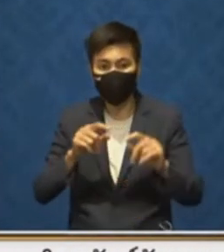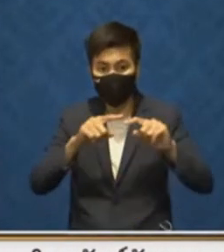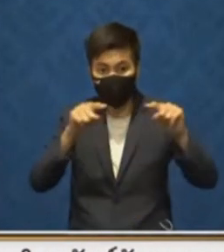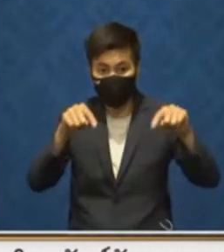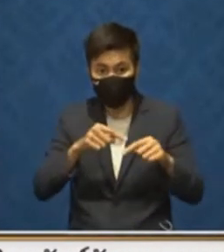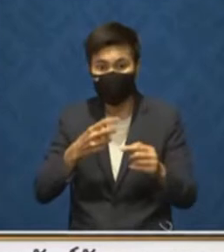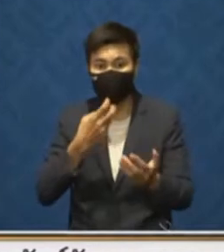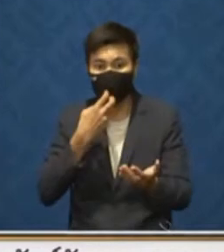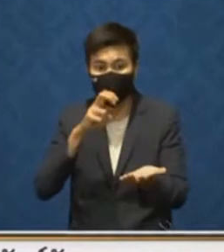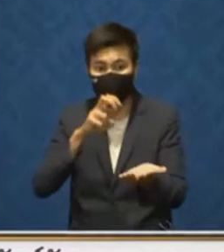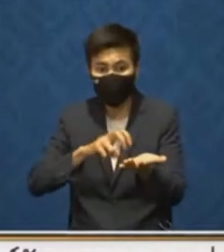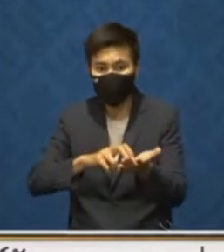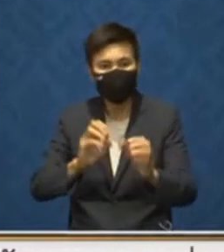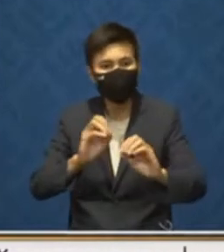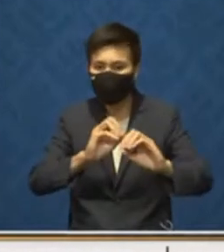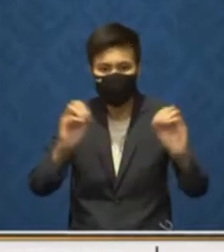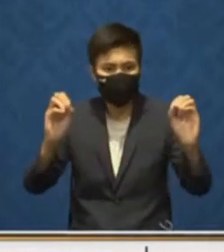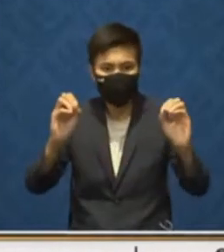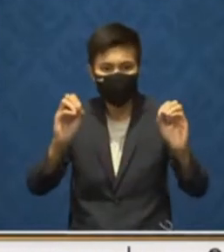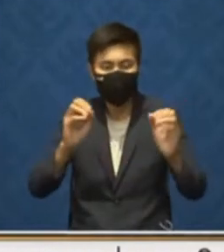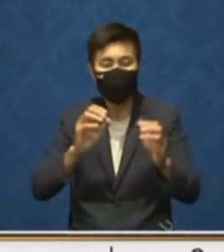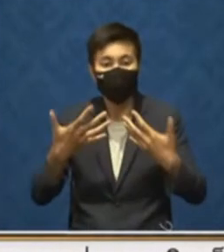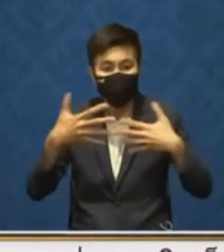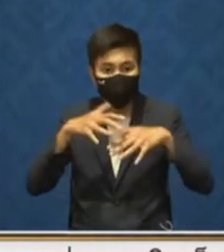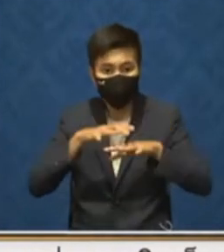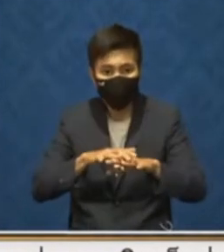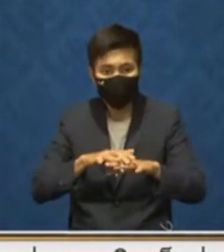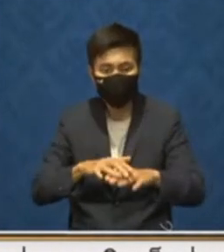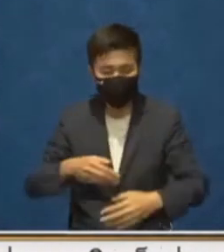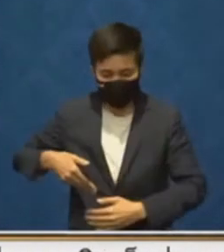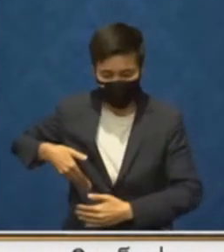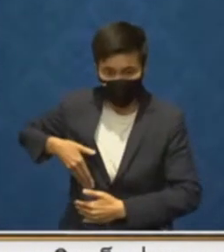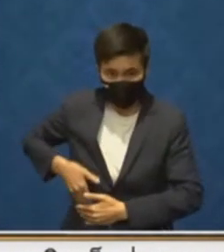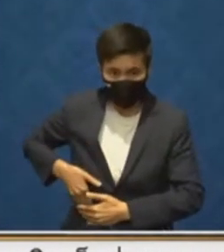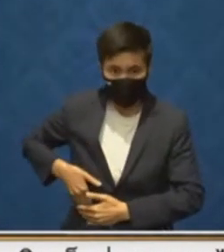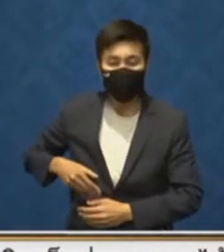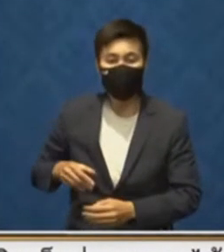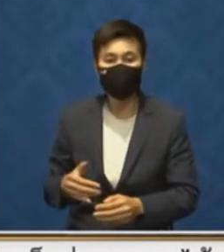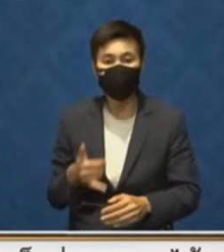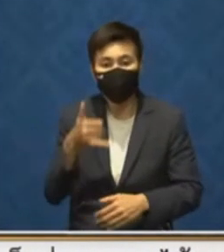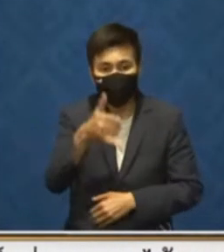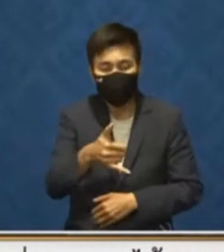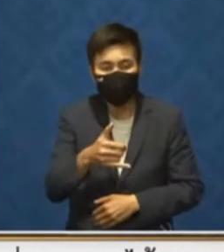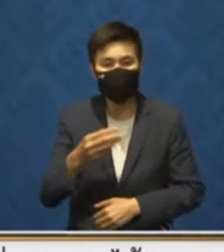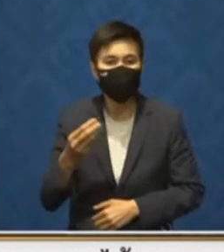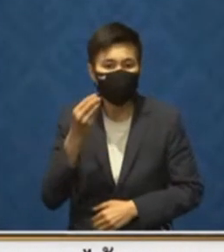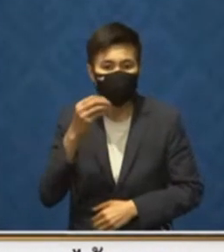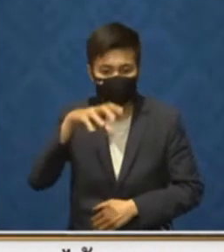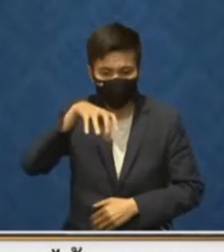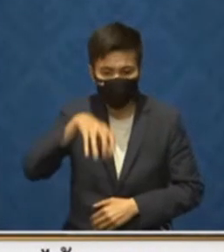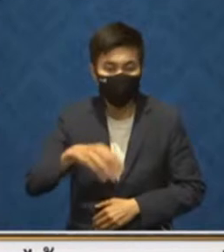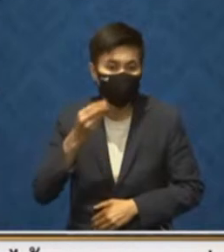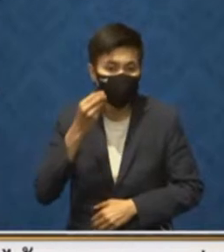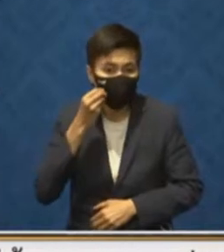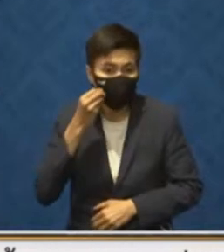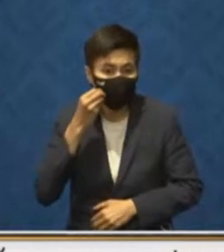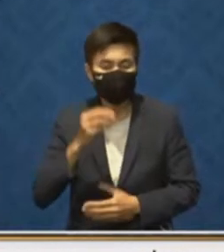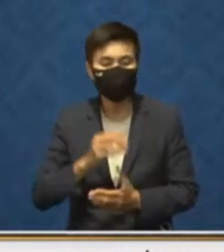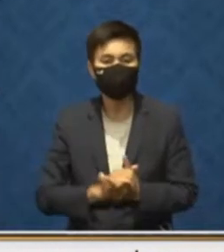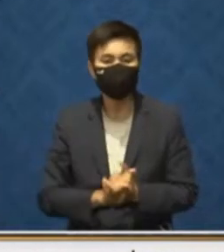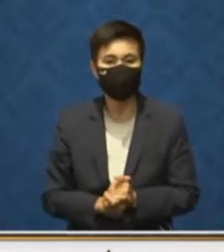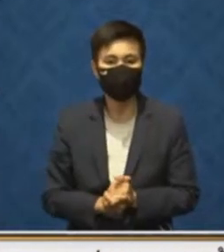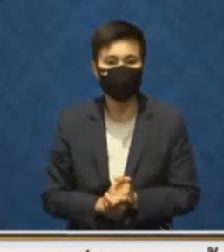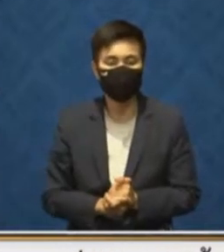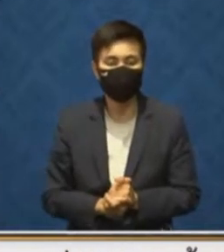ครามครอบครองโดยผิดกฎหมายและร่วมกันพาอาวุธปืนไปในเมืองหมู่บ้านหรือทางสาธารณะโดยไม่ได้รับอนุญาตตาม